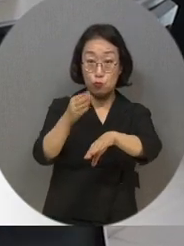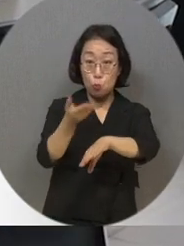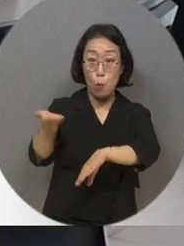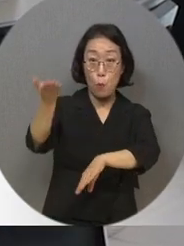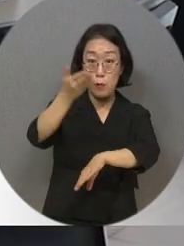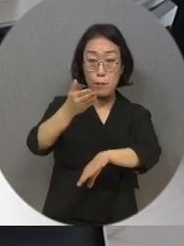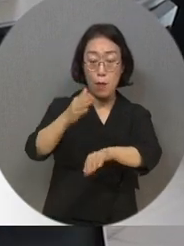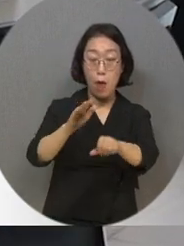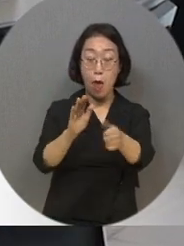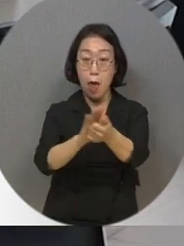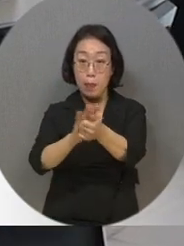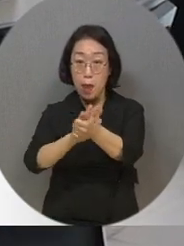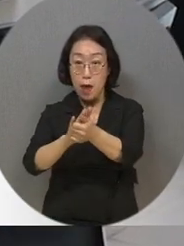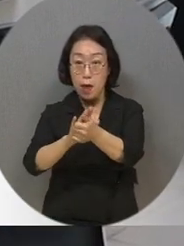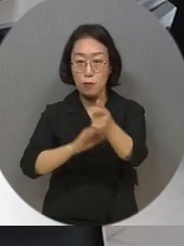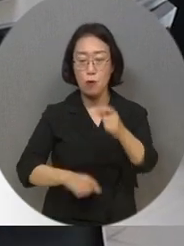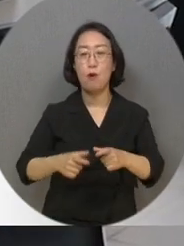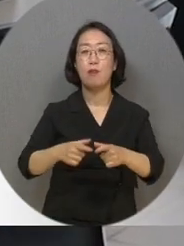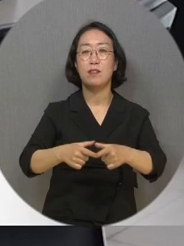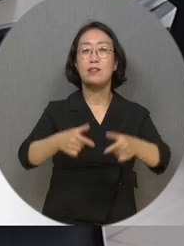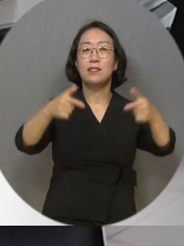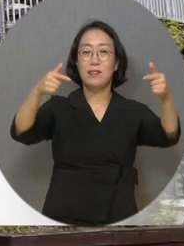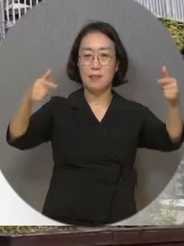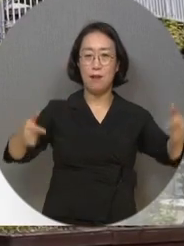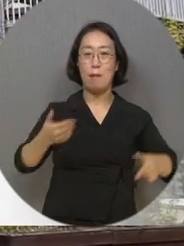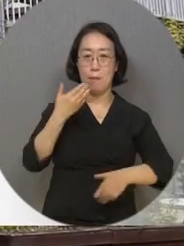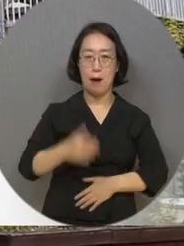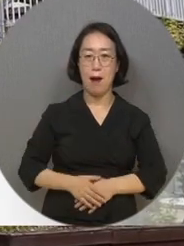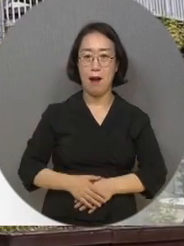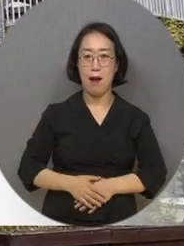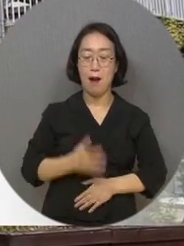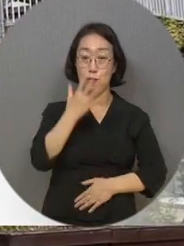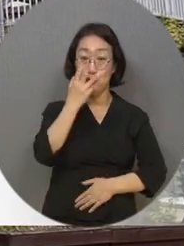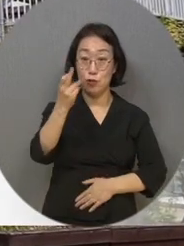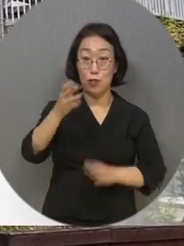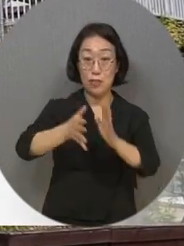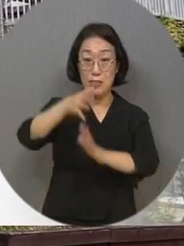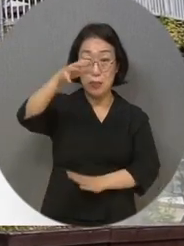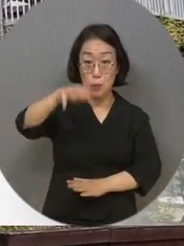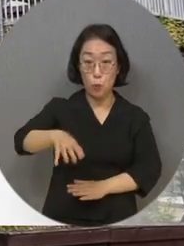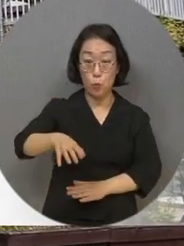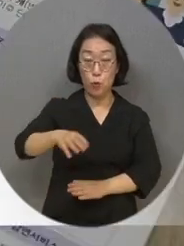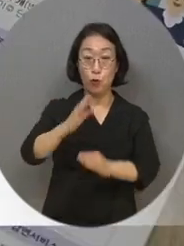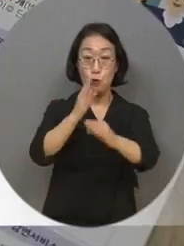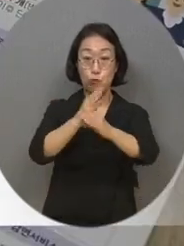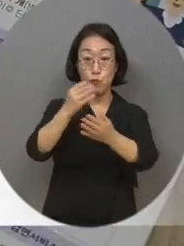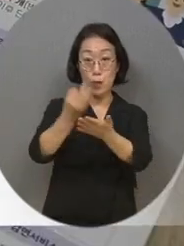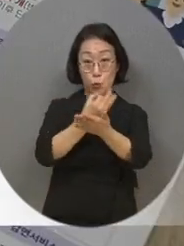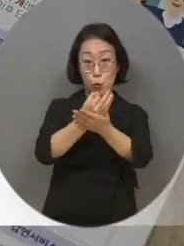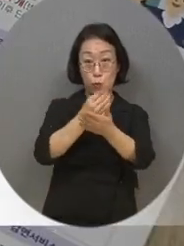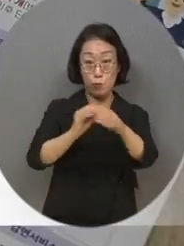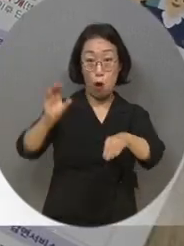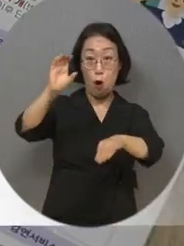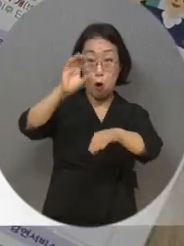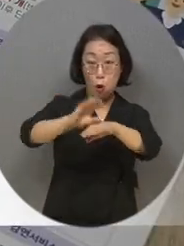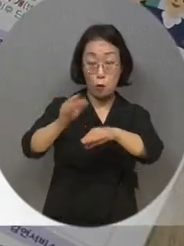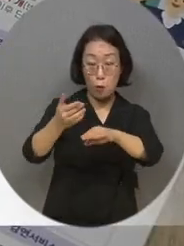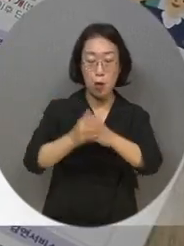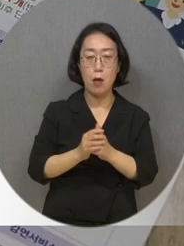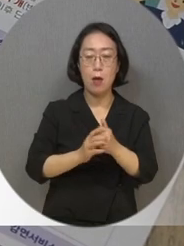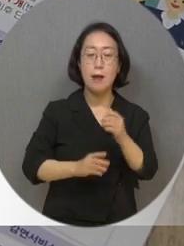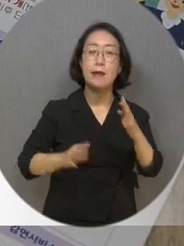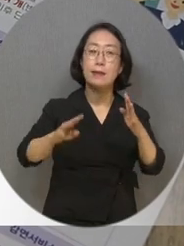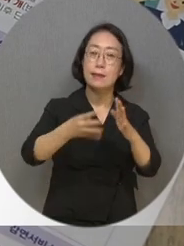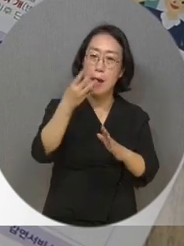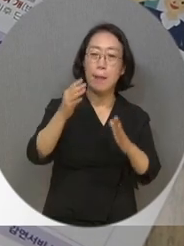복지 서비스를 받는 대상자도 늘어나게 됩니다 순천시는 기준 중위소득 상향에 따라 생계급여 대상자가